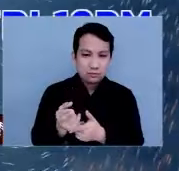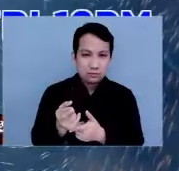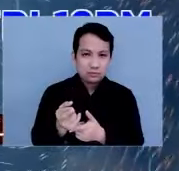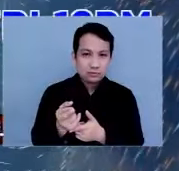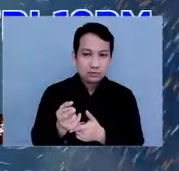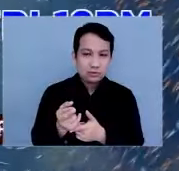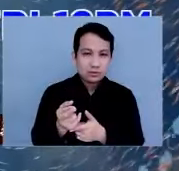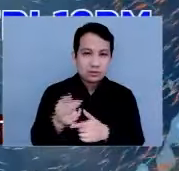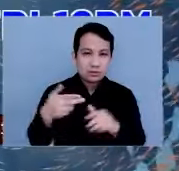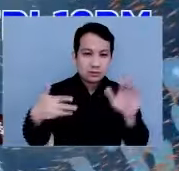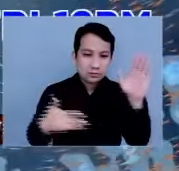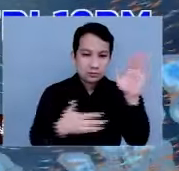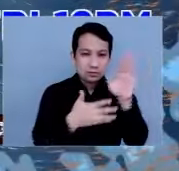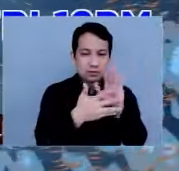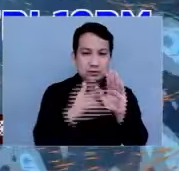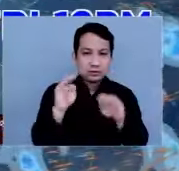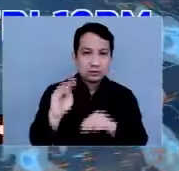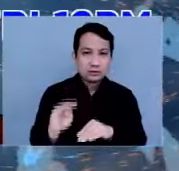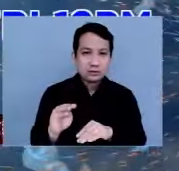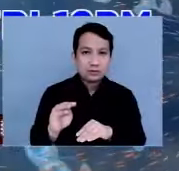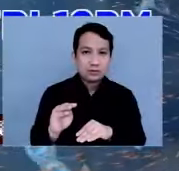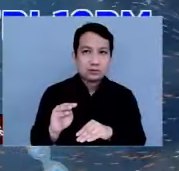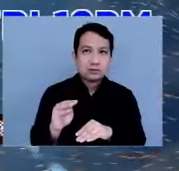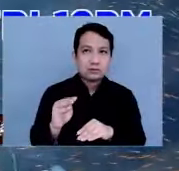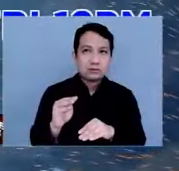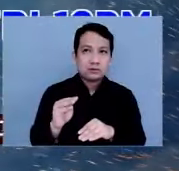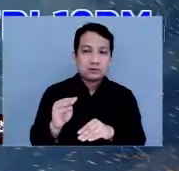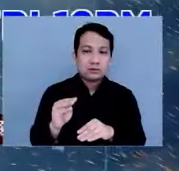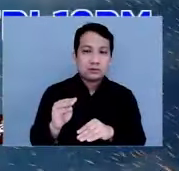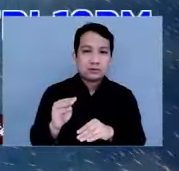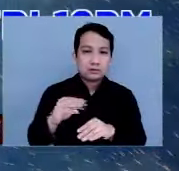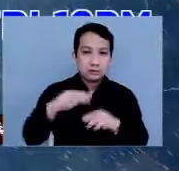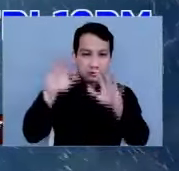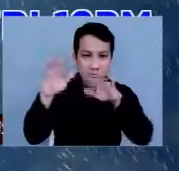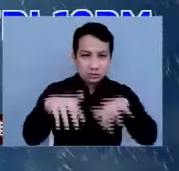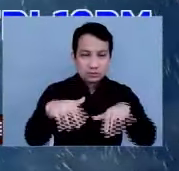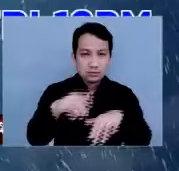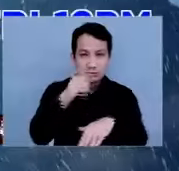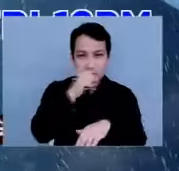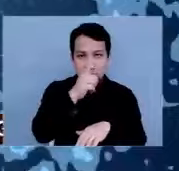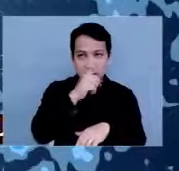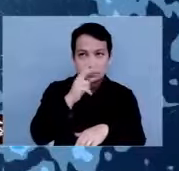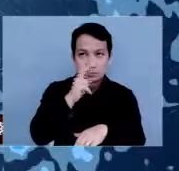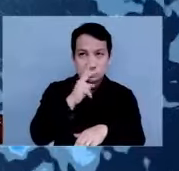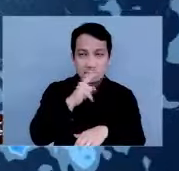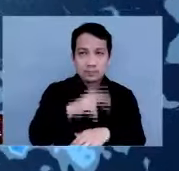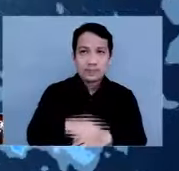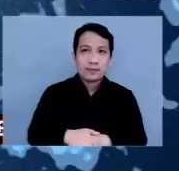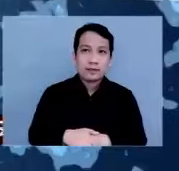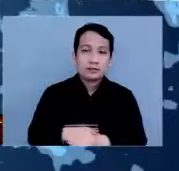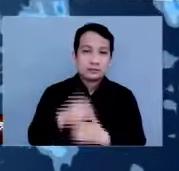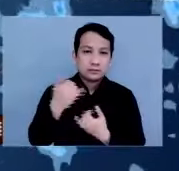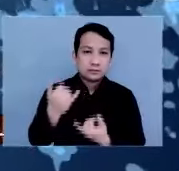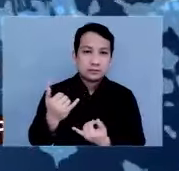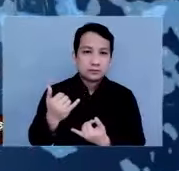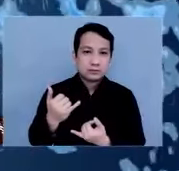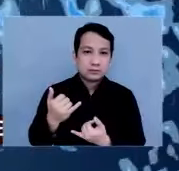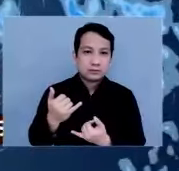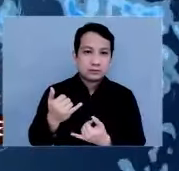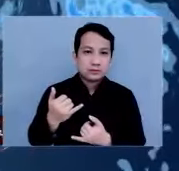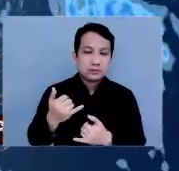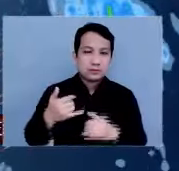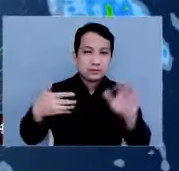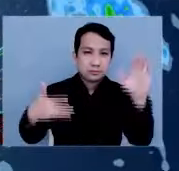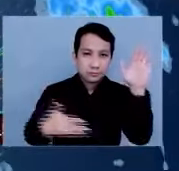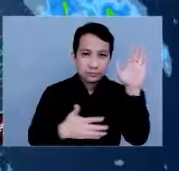nito simula Lunes ang hanging habagat na magpapaulan sa Luzon at Visayas. Sa ngayon, habagat pa rin ang